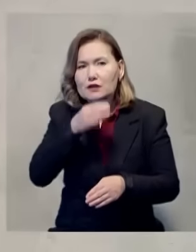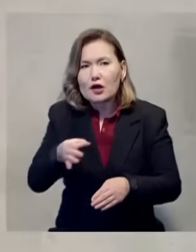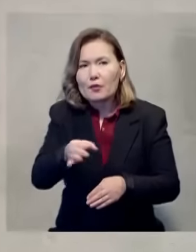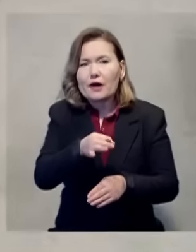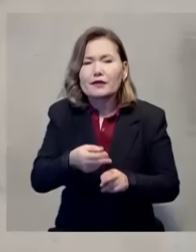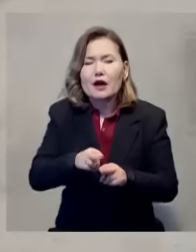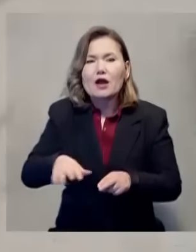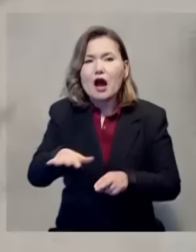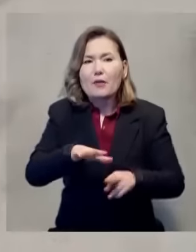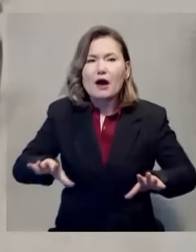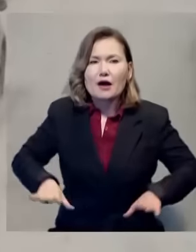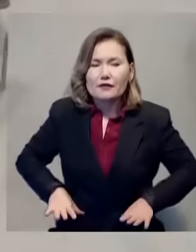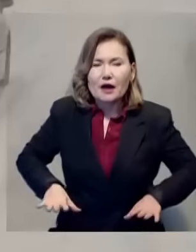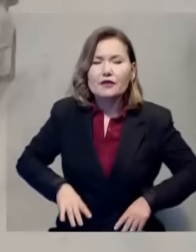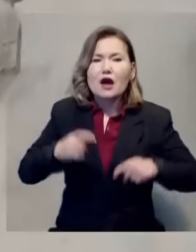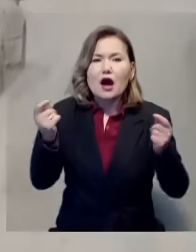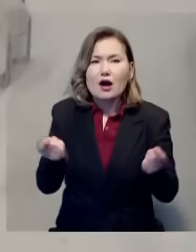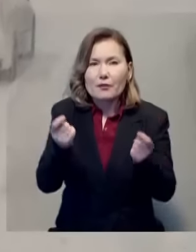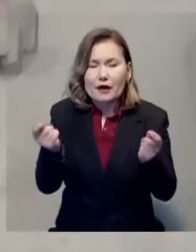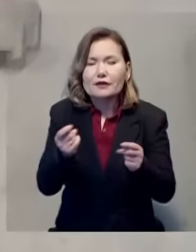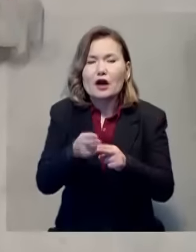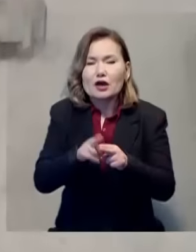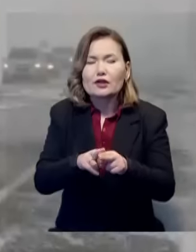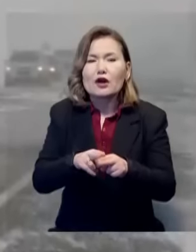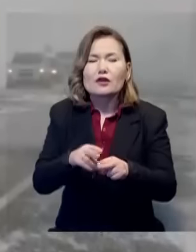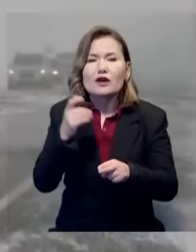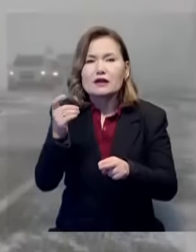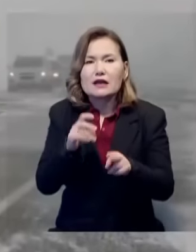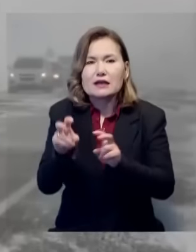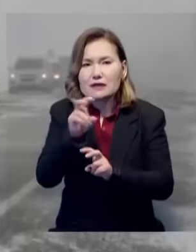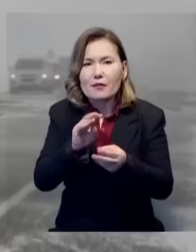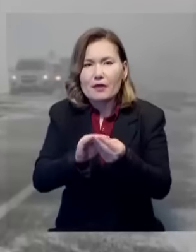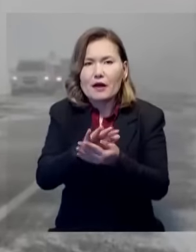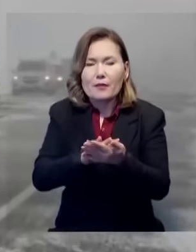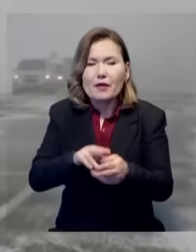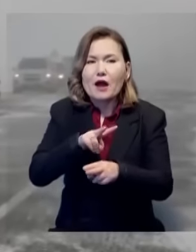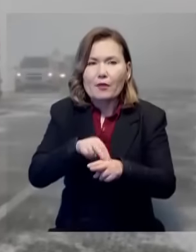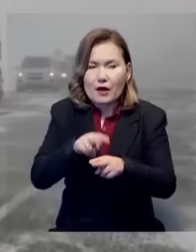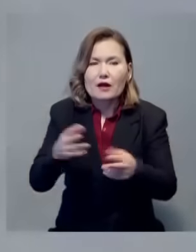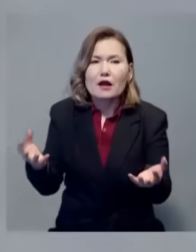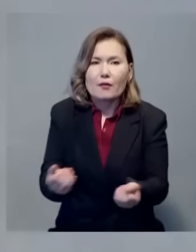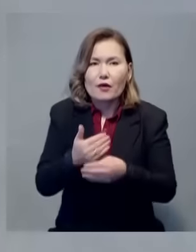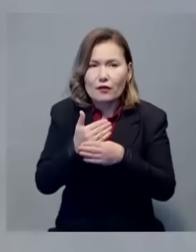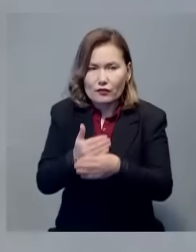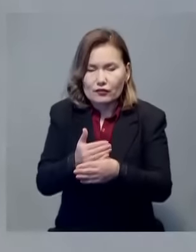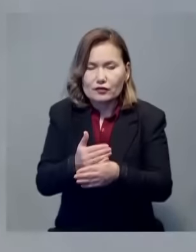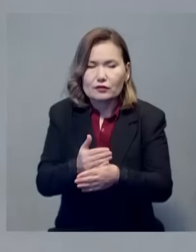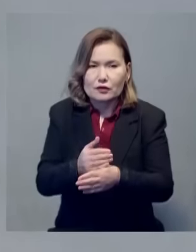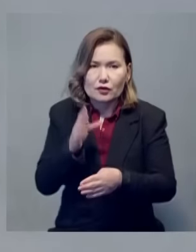ауданында жылқы табынын атпен іздеп шыққан шопан іздестірілді. Құтқарушылар тобы жоғалған адамды тауып елді мекенге